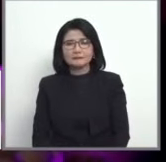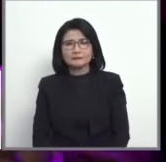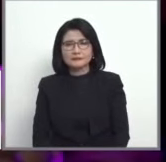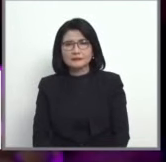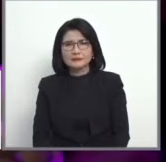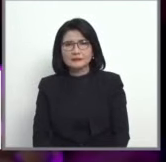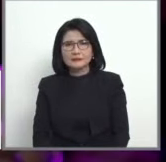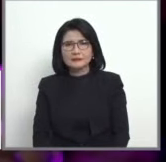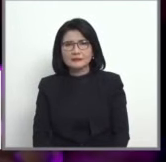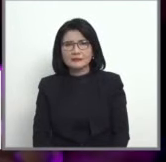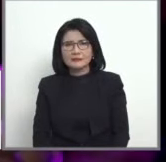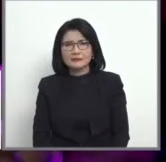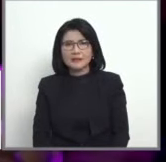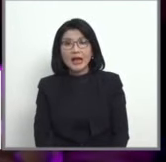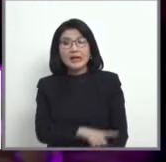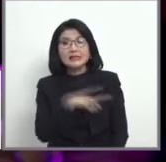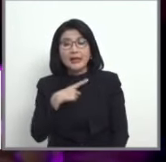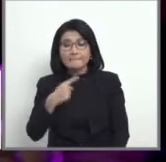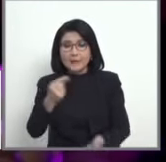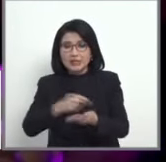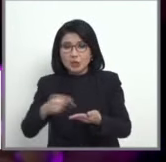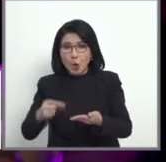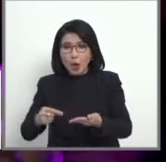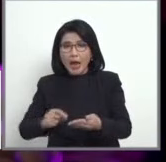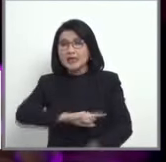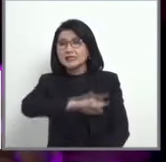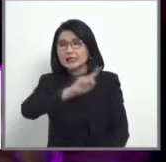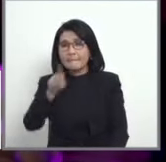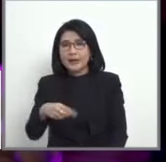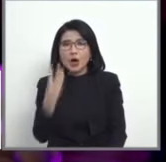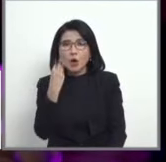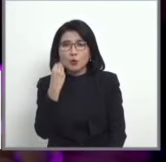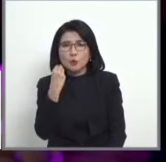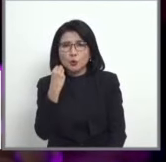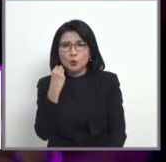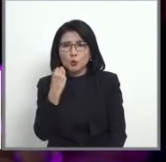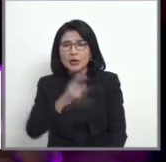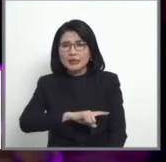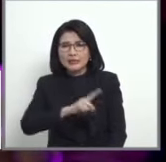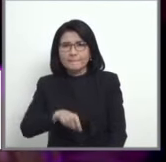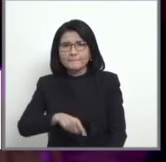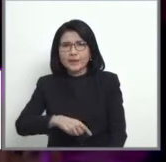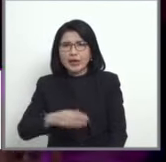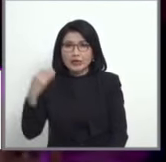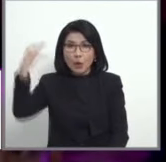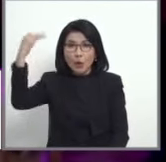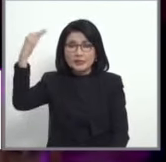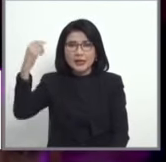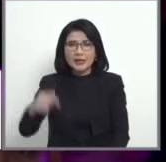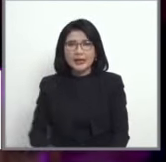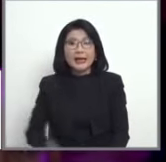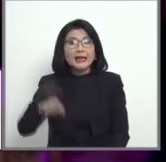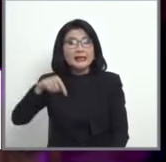dan selama sekolah sampai dari usia dini sampai dewasa ini